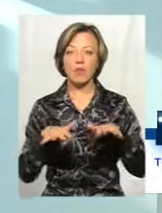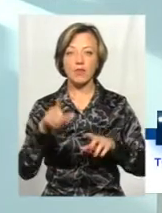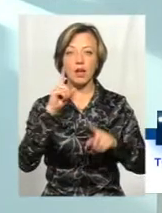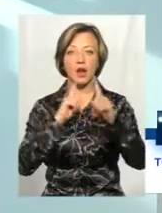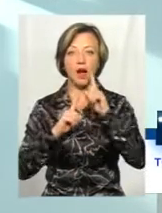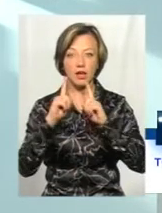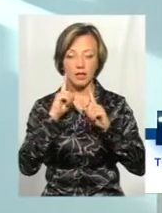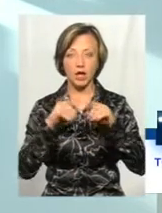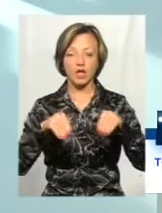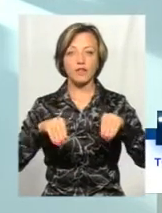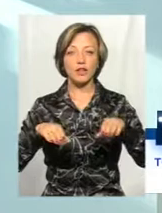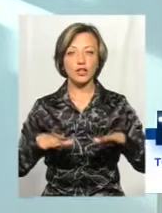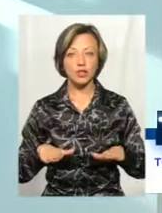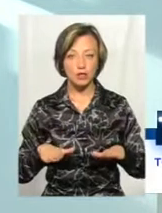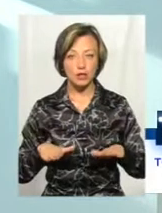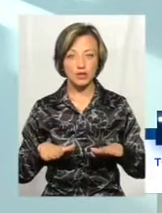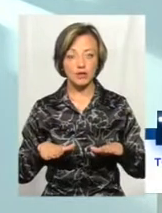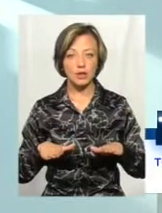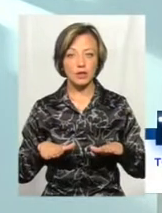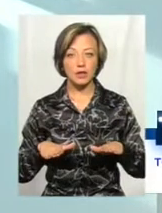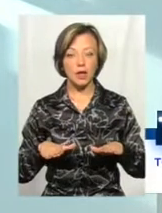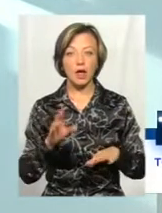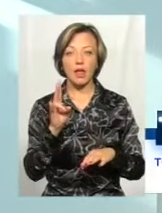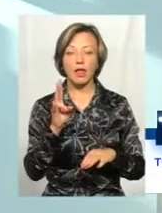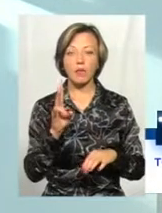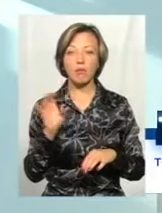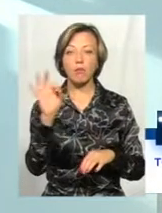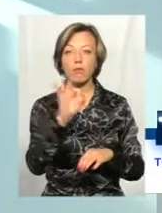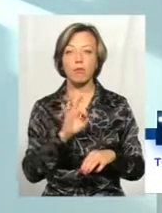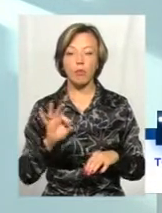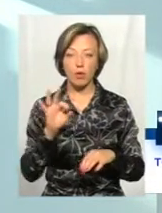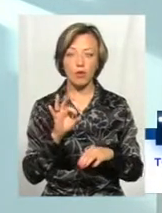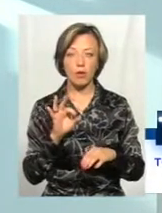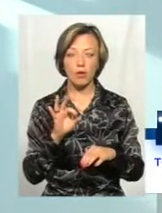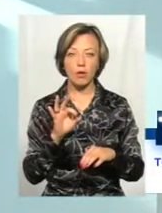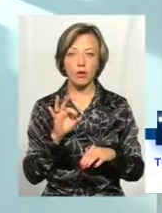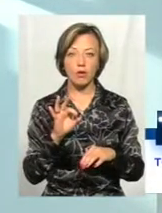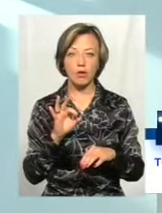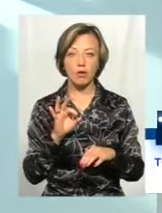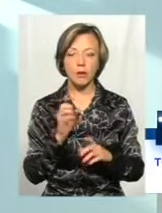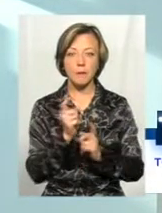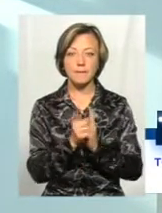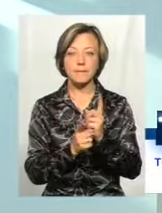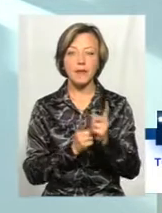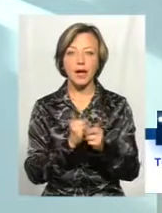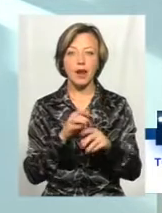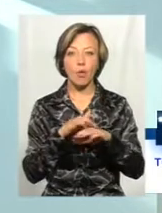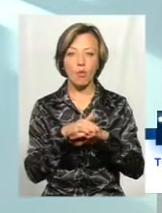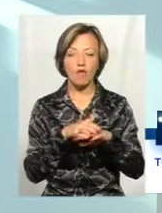Верховній Раді рішати насчет перерахування пенсії? І